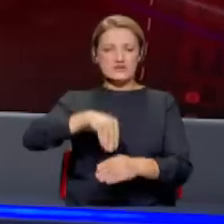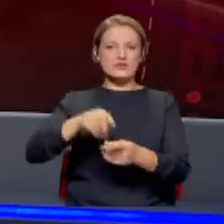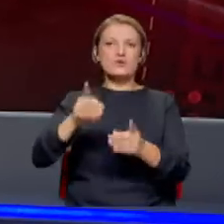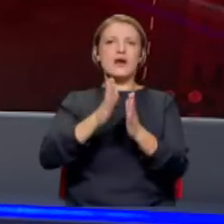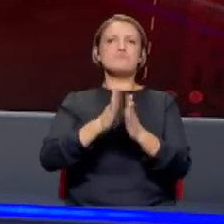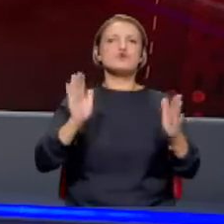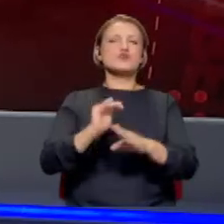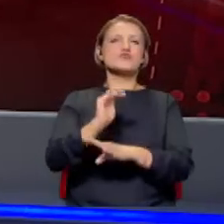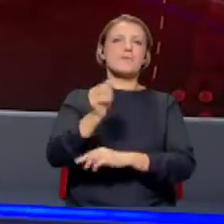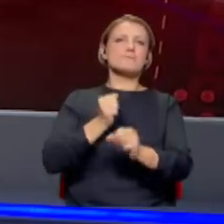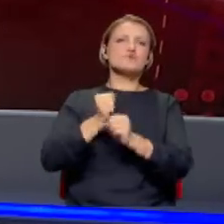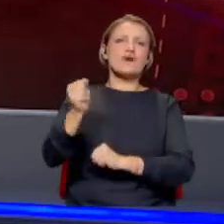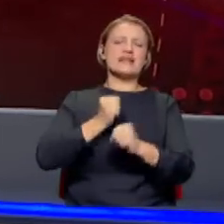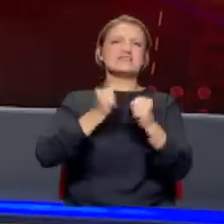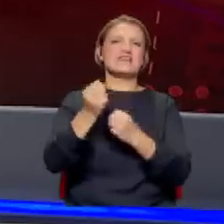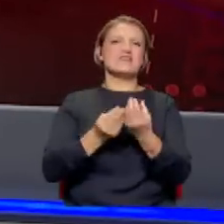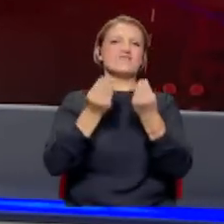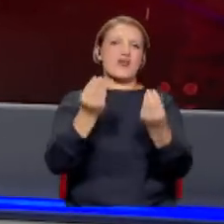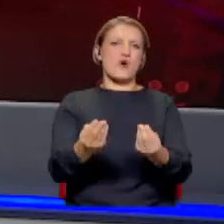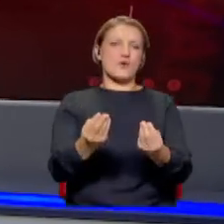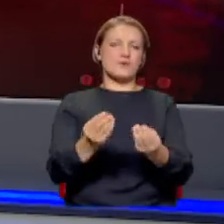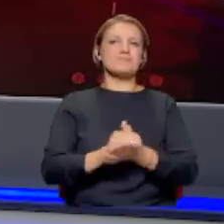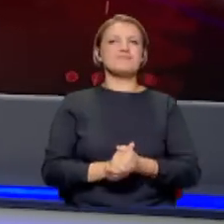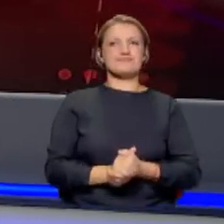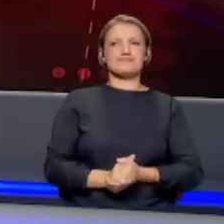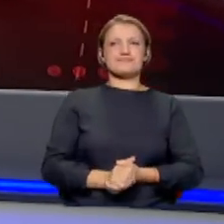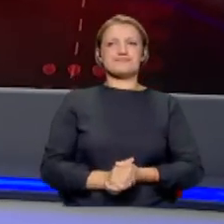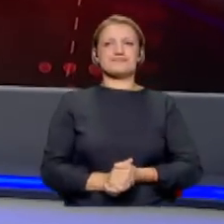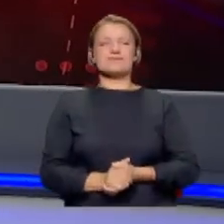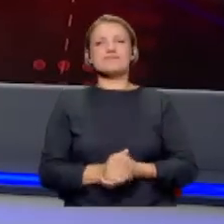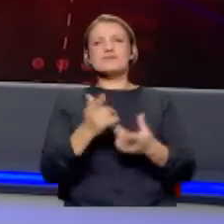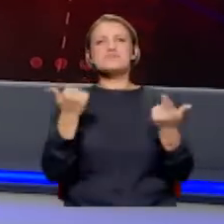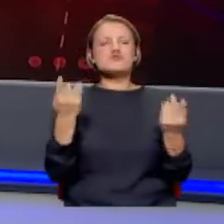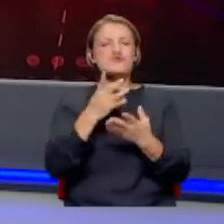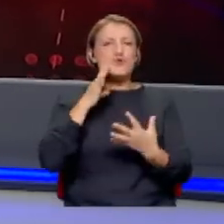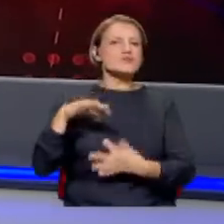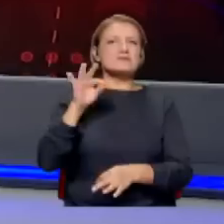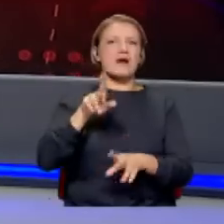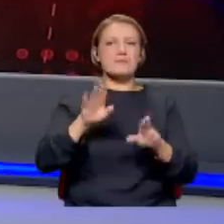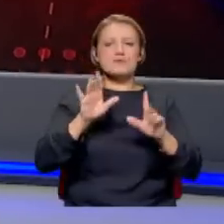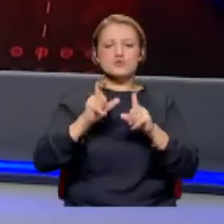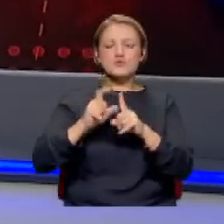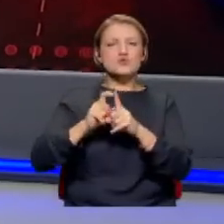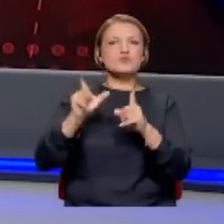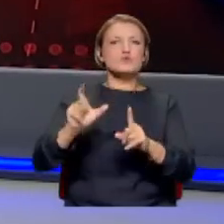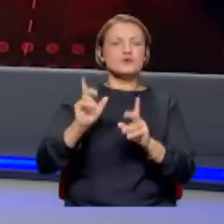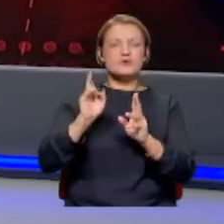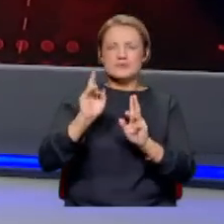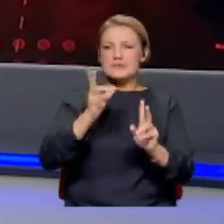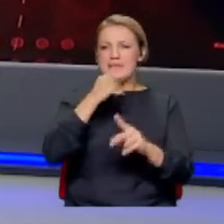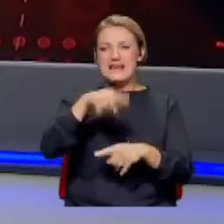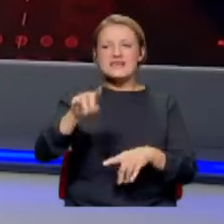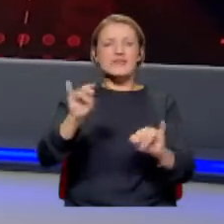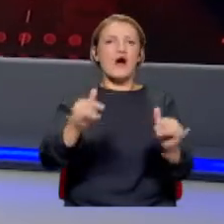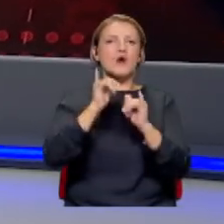Onlar büyük bir yaşam savaşı, yaşam mücadelesi veriyorlar. Birçoklarımız gibi, ama durumu onların çok daha